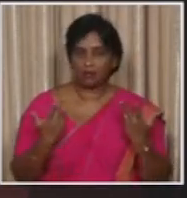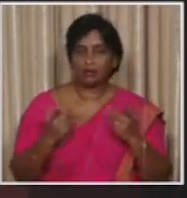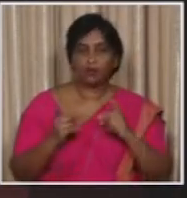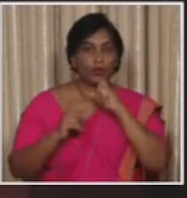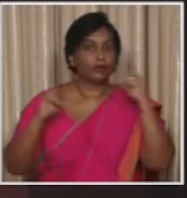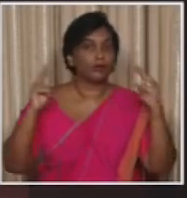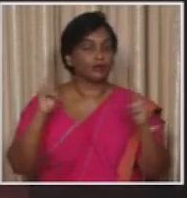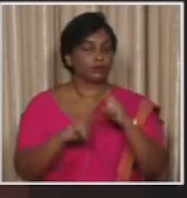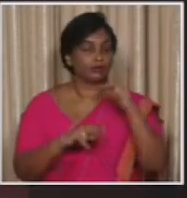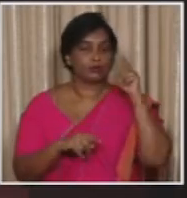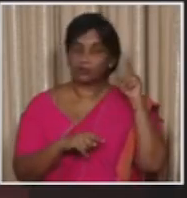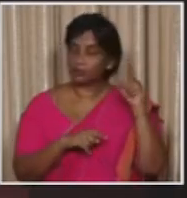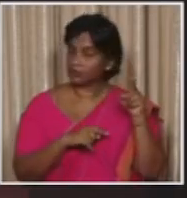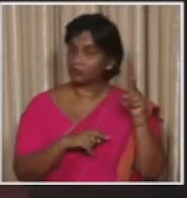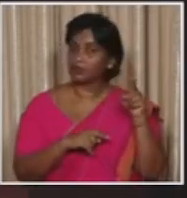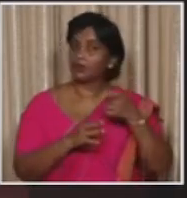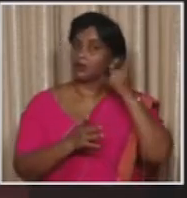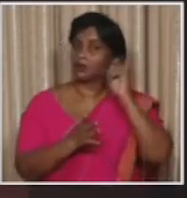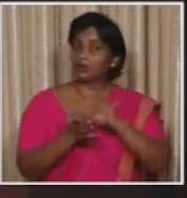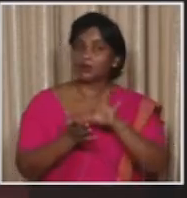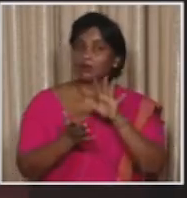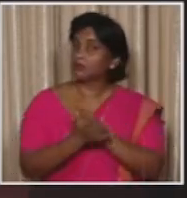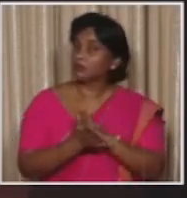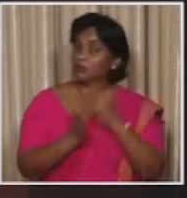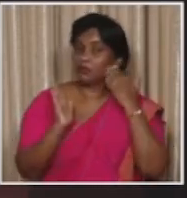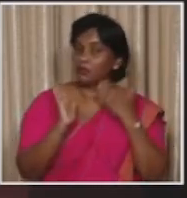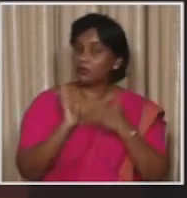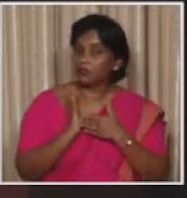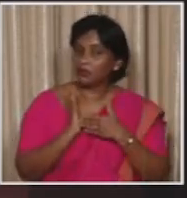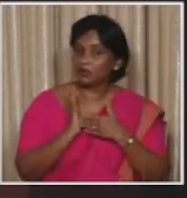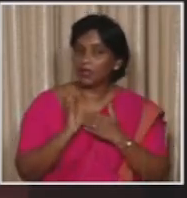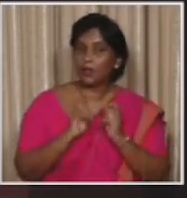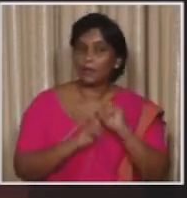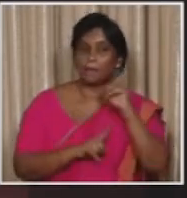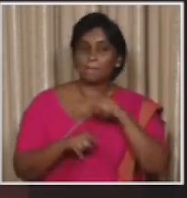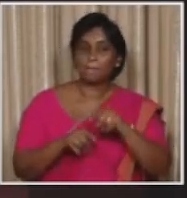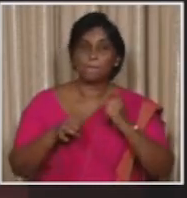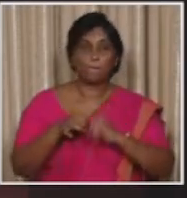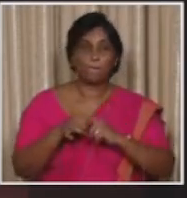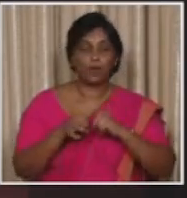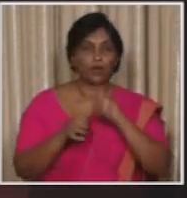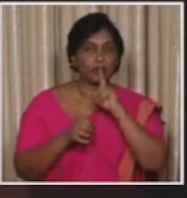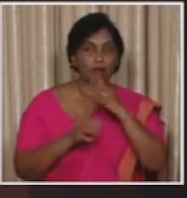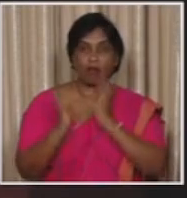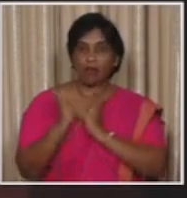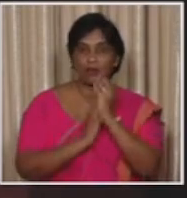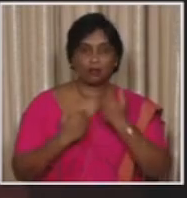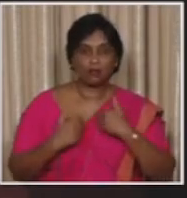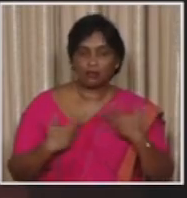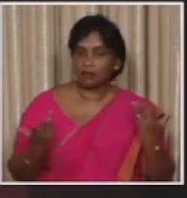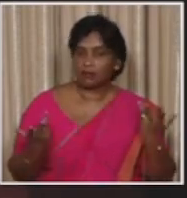ශ්‍රේෂ්ඨාධිකරණ තීන්දුව පිළිබඳව පාර්ලිමේන්තුවේ ප්‍රශ්න කරන්න අයිතියක් නැද්ද?